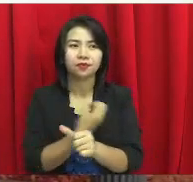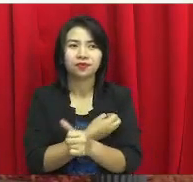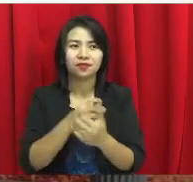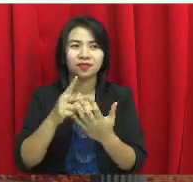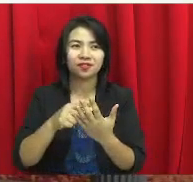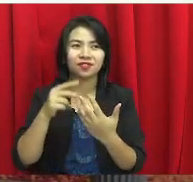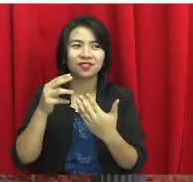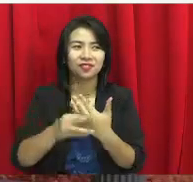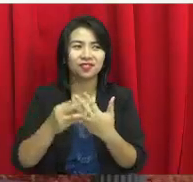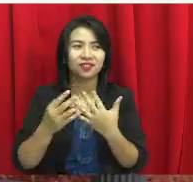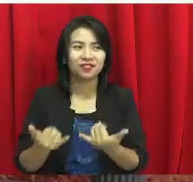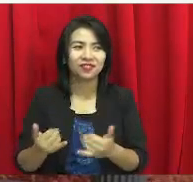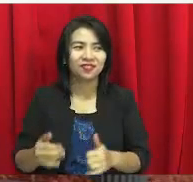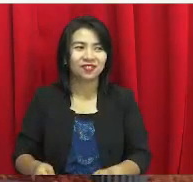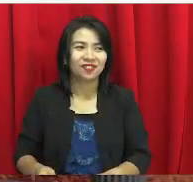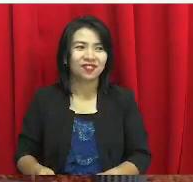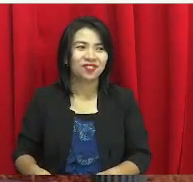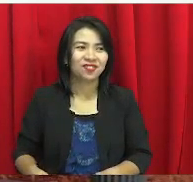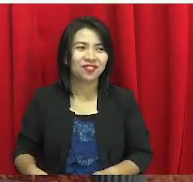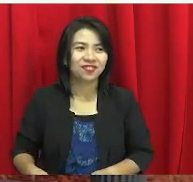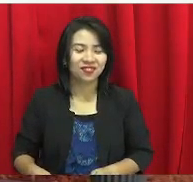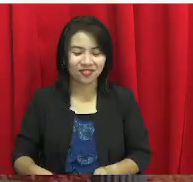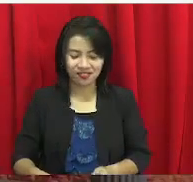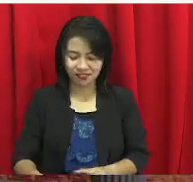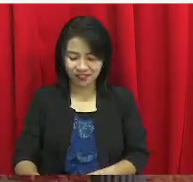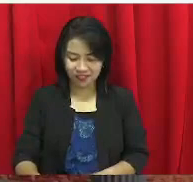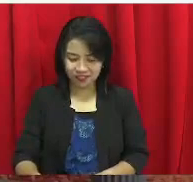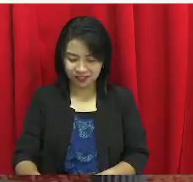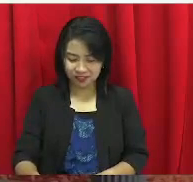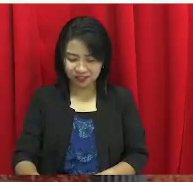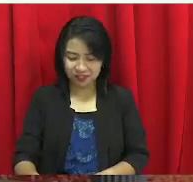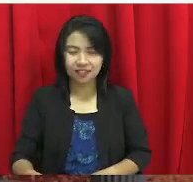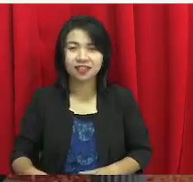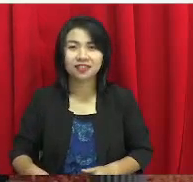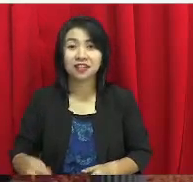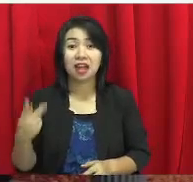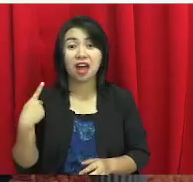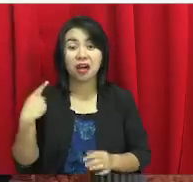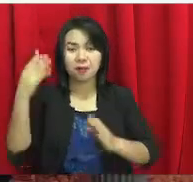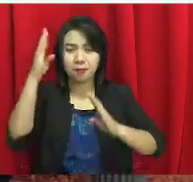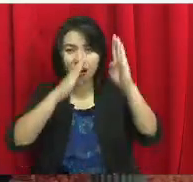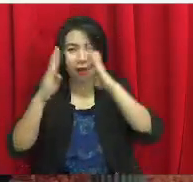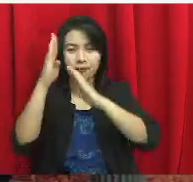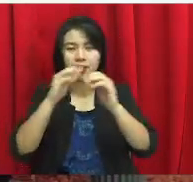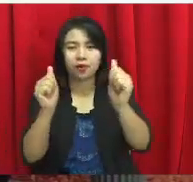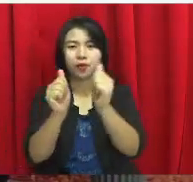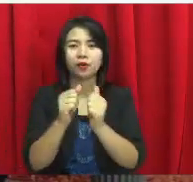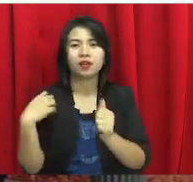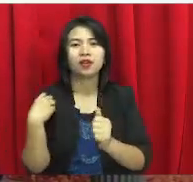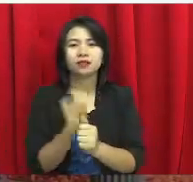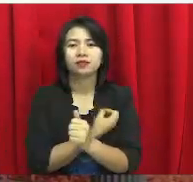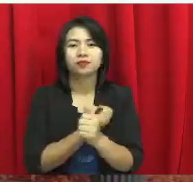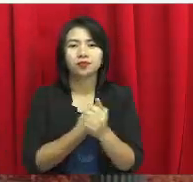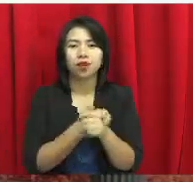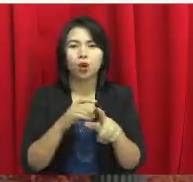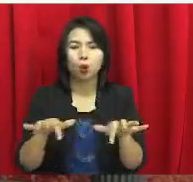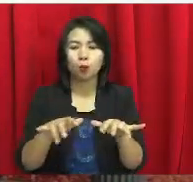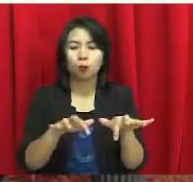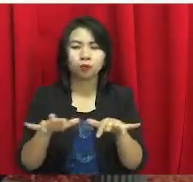pilit mo. Siyempre, alam mo naman ako eh. Alam mo naman eh. Dogala record. Well, anyways, again,